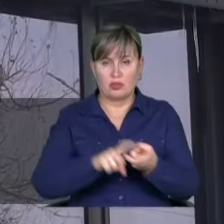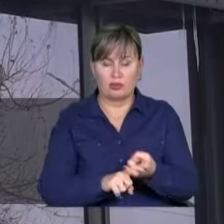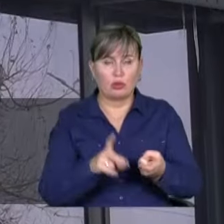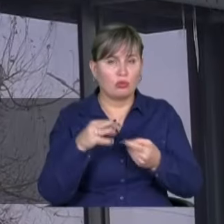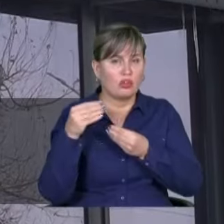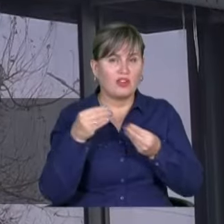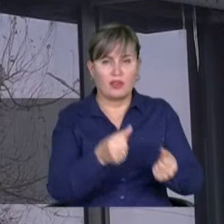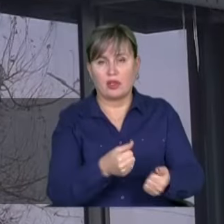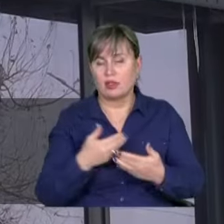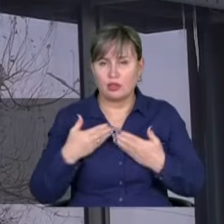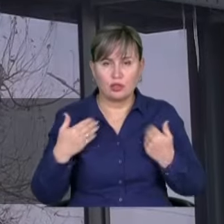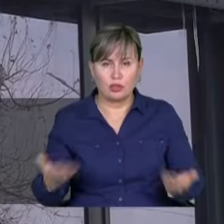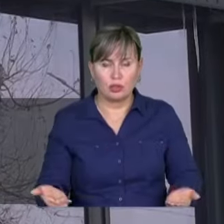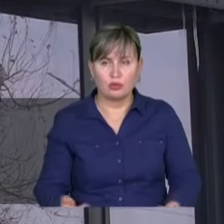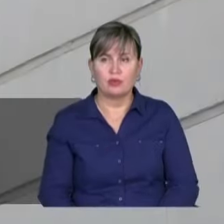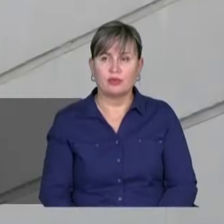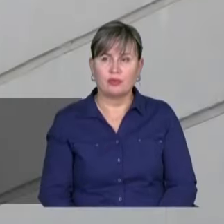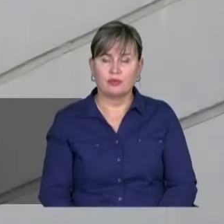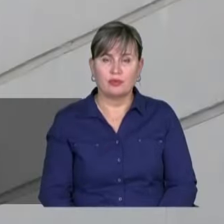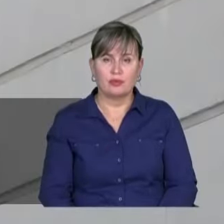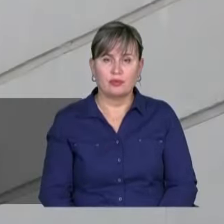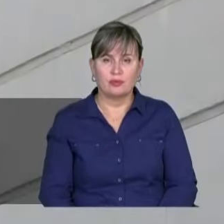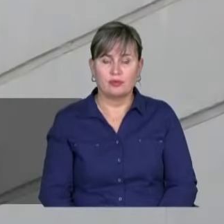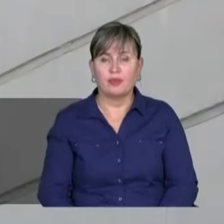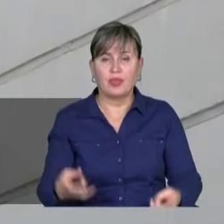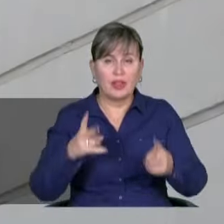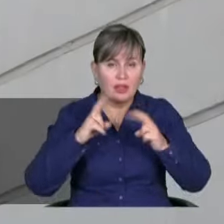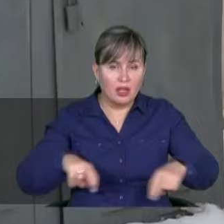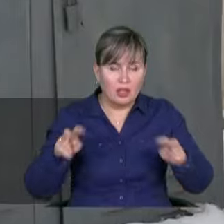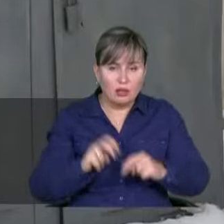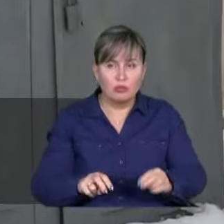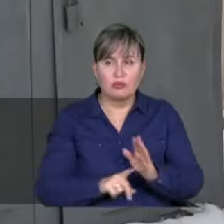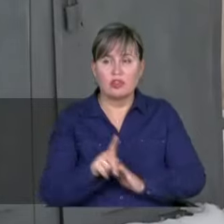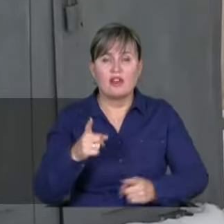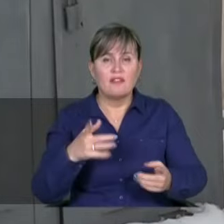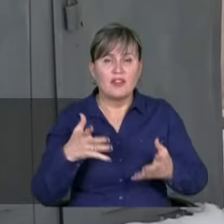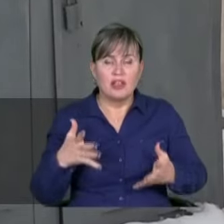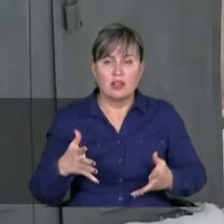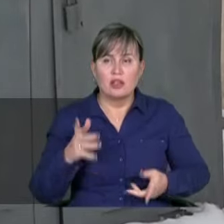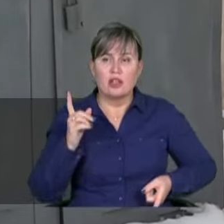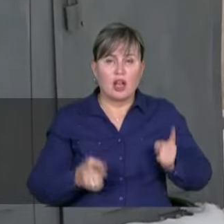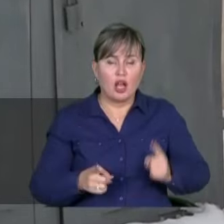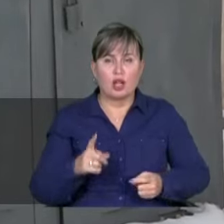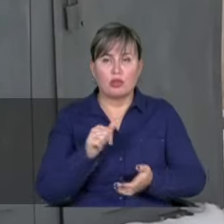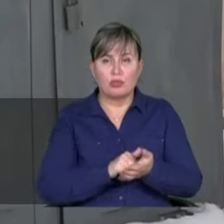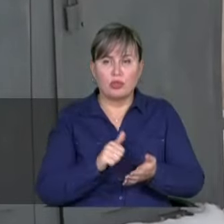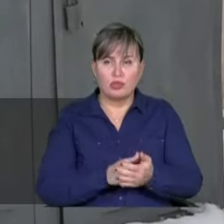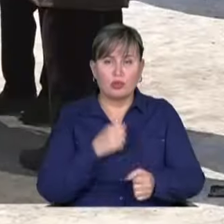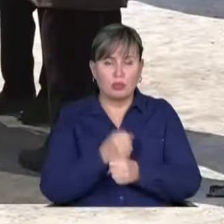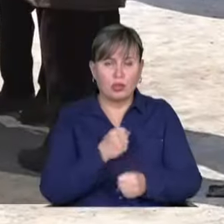влияния они не оказывают. То есть они, ну, позвольте разобраться для начала, выяснить реальную причину, проработать с